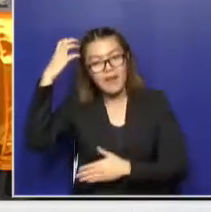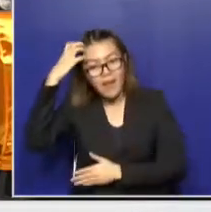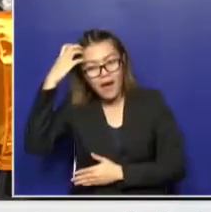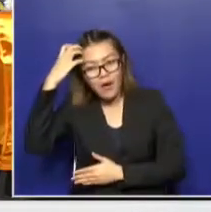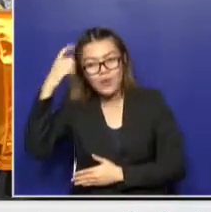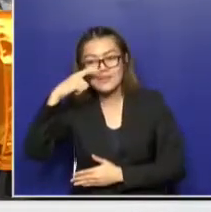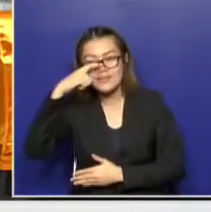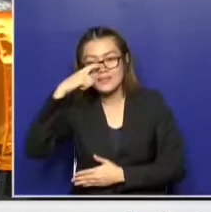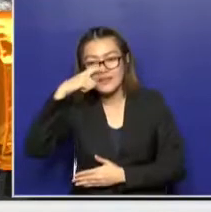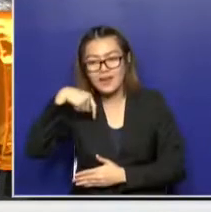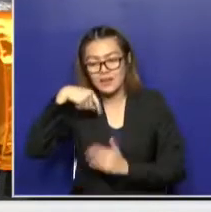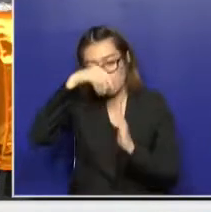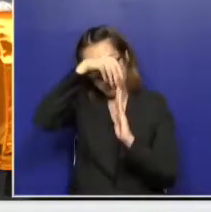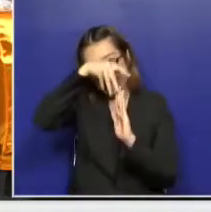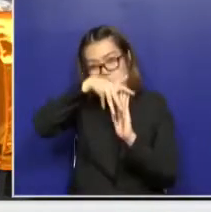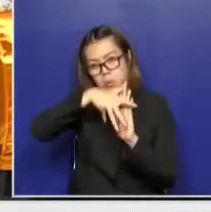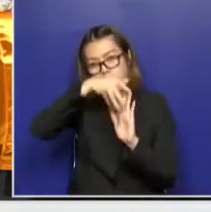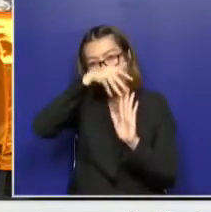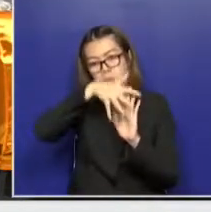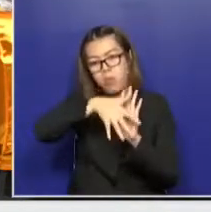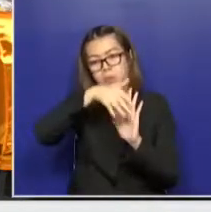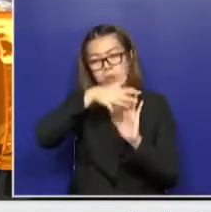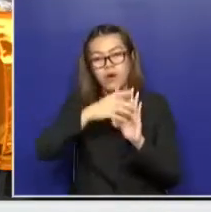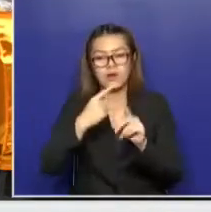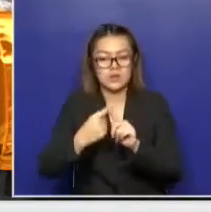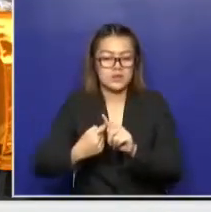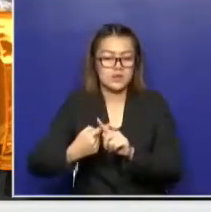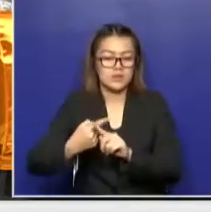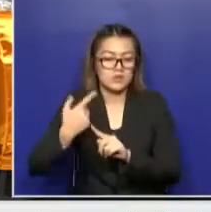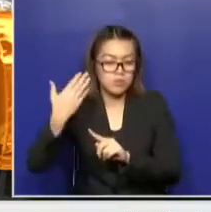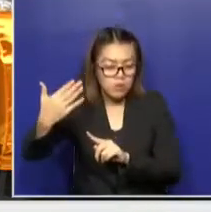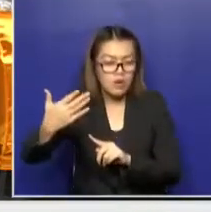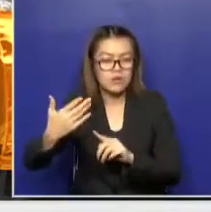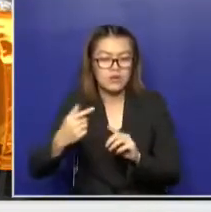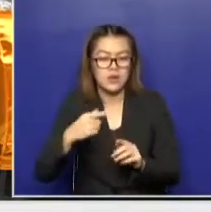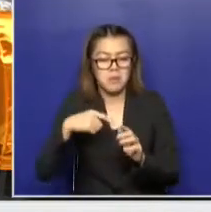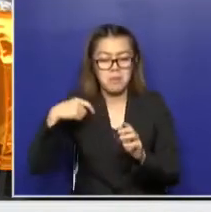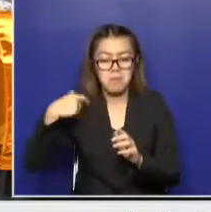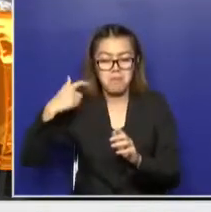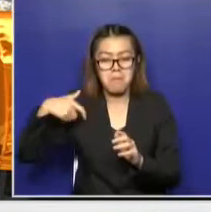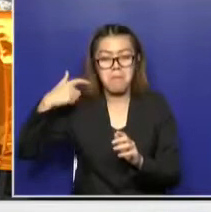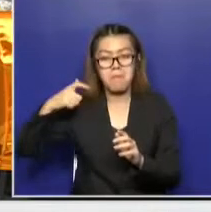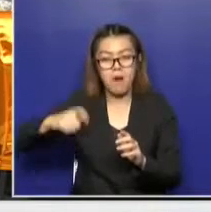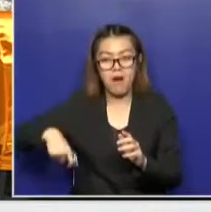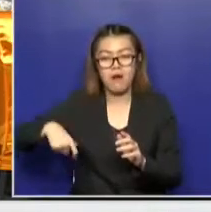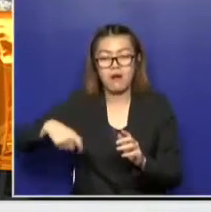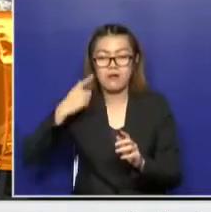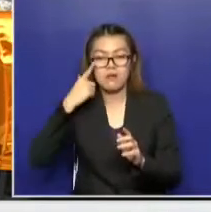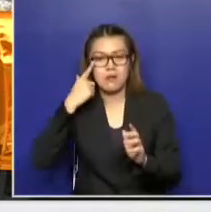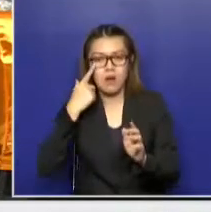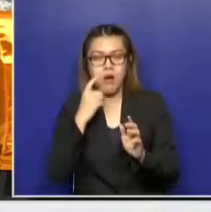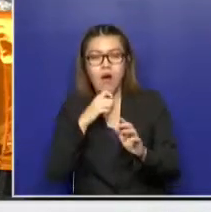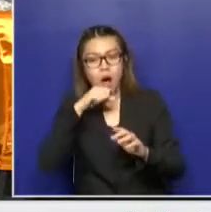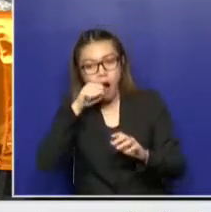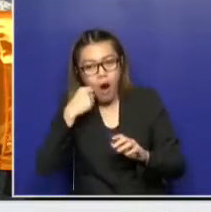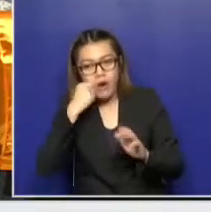างในอีก3เดือนข้างหน้าเนี่ยครับก็จะมีการเผาไหม้จากประเทศเมียนมาด้านฝั่งซ้ายนะครับแล้วก็การเผาไหม้อ้อยจากภ